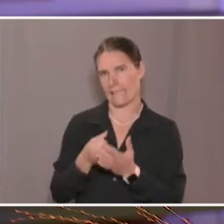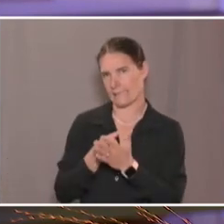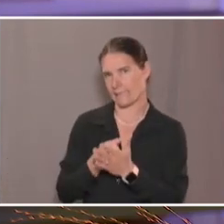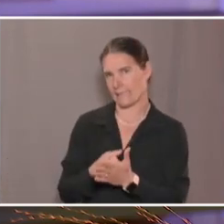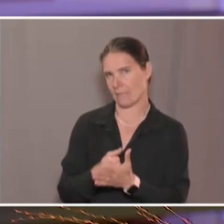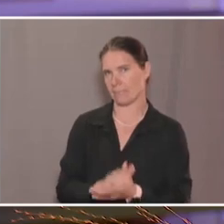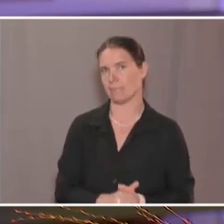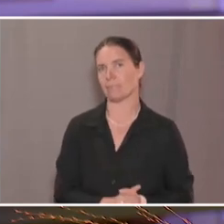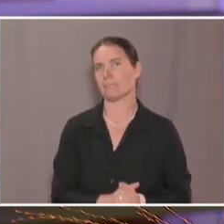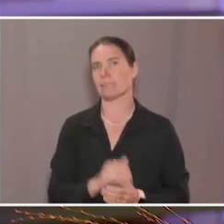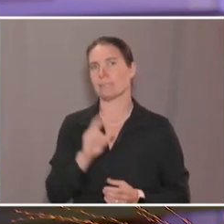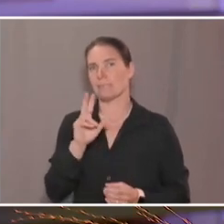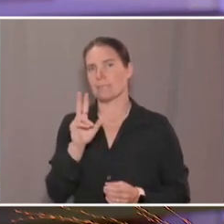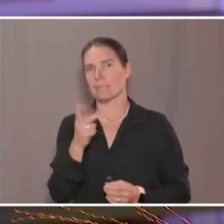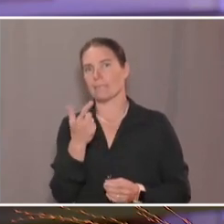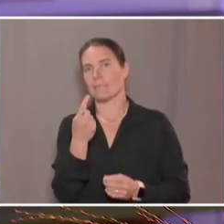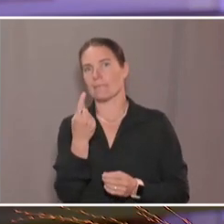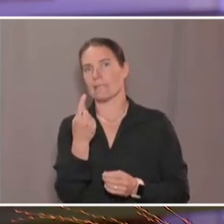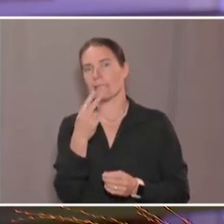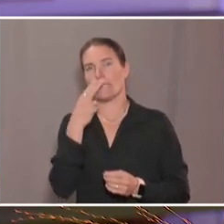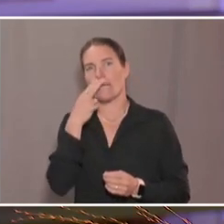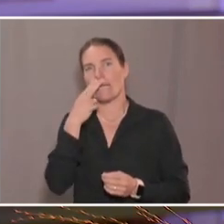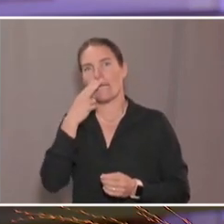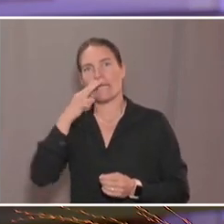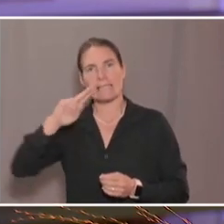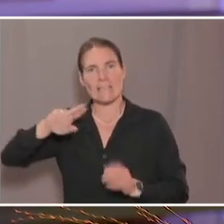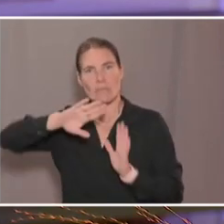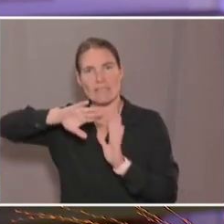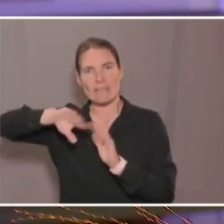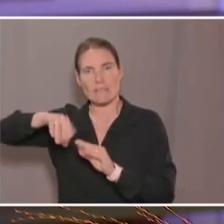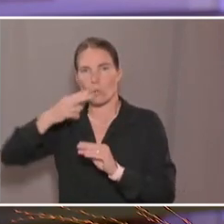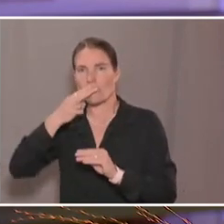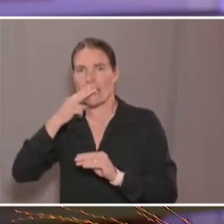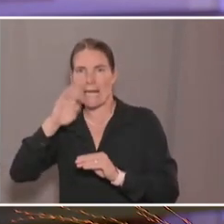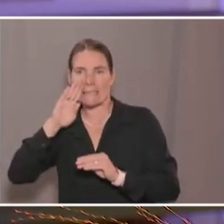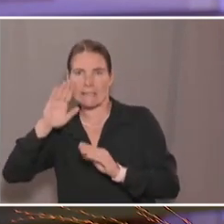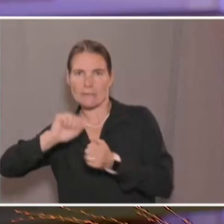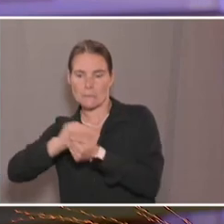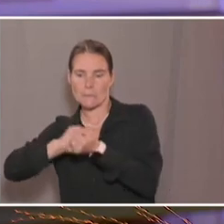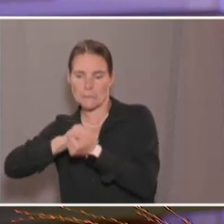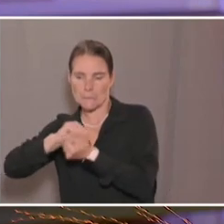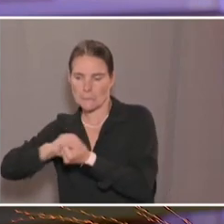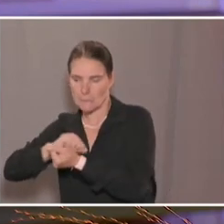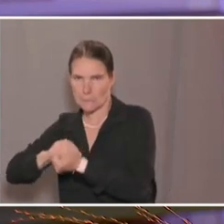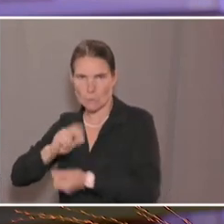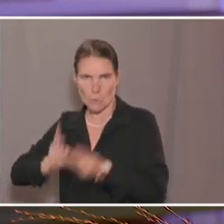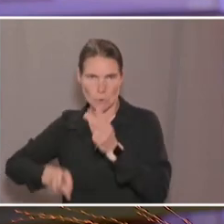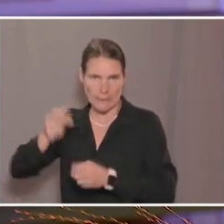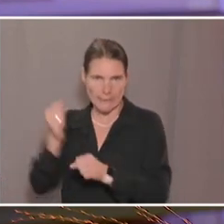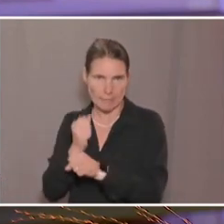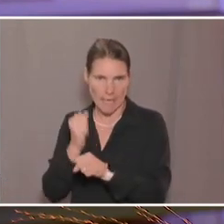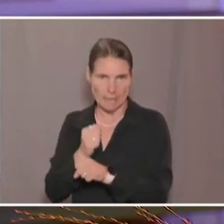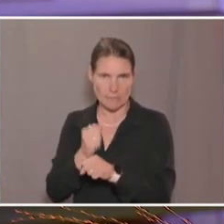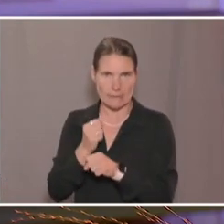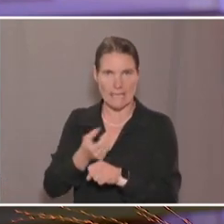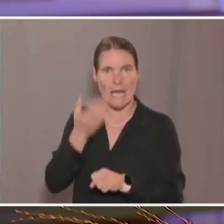Deshalb ging es den Briten neben der Denazification, der politischen Säuberung und Unschädlichmachung der